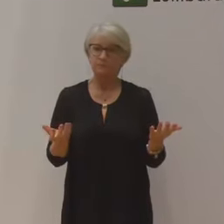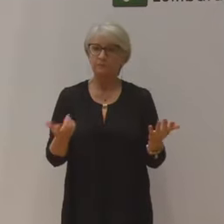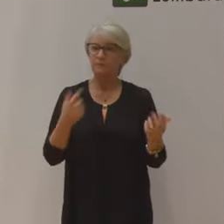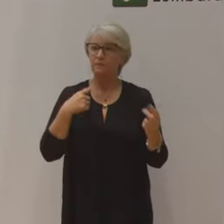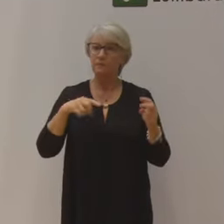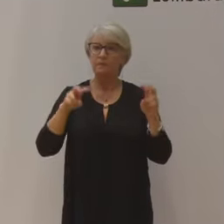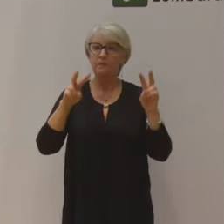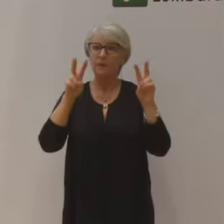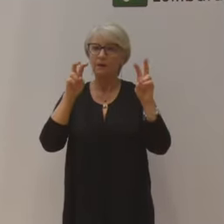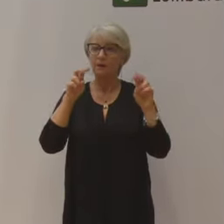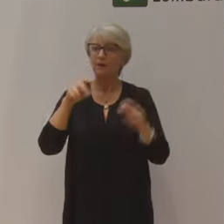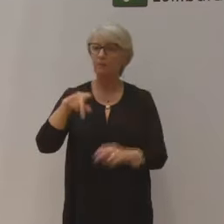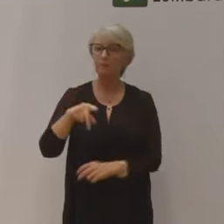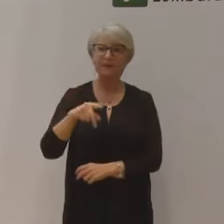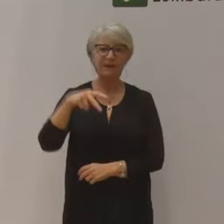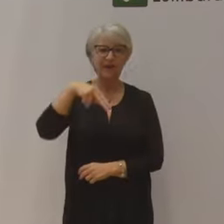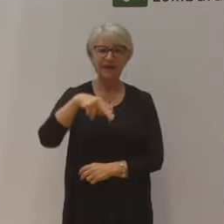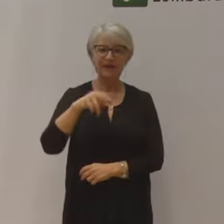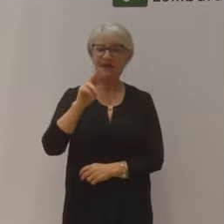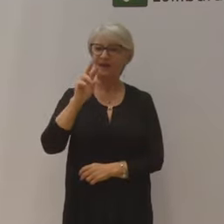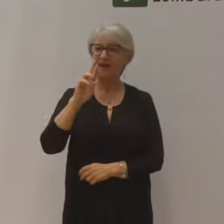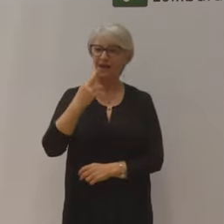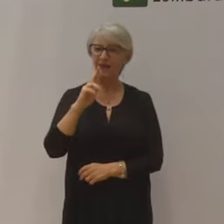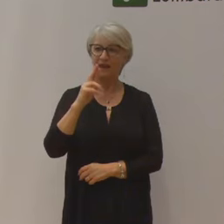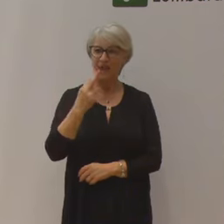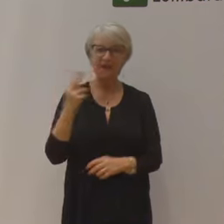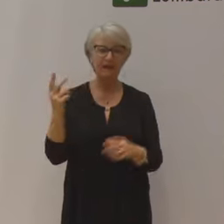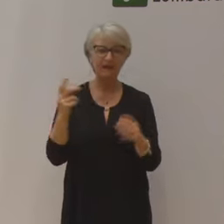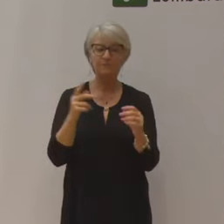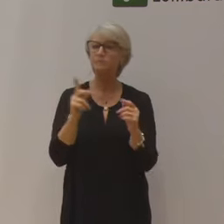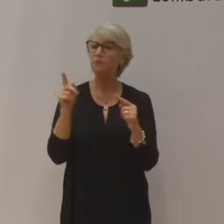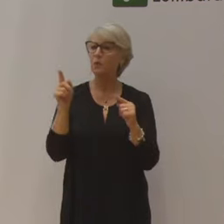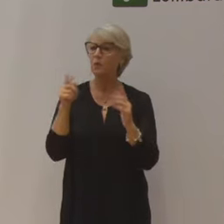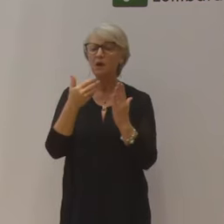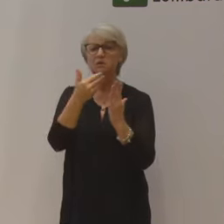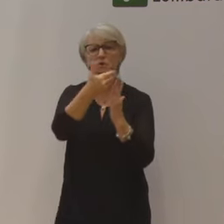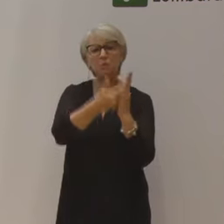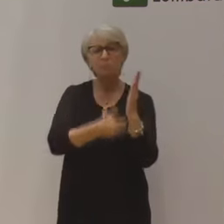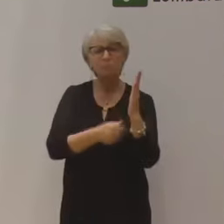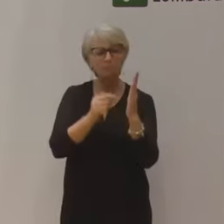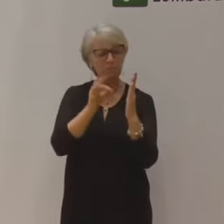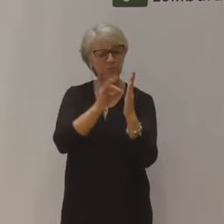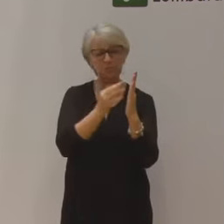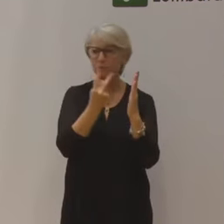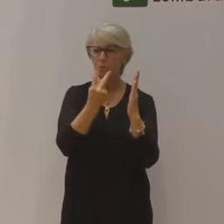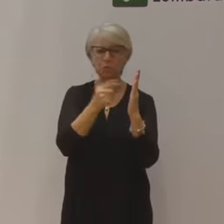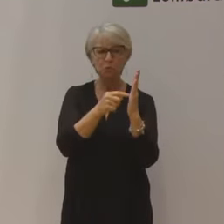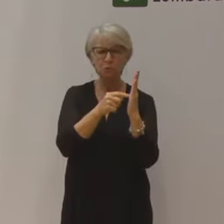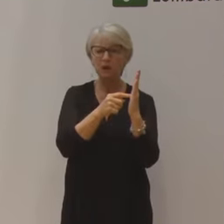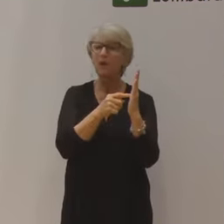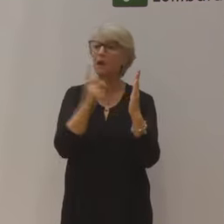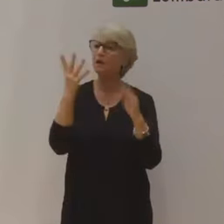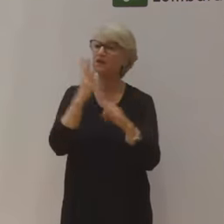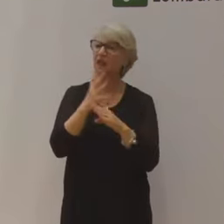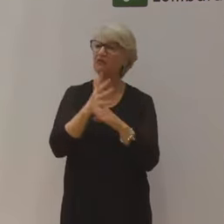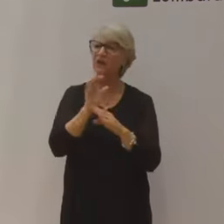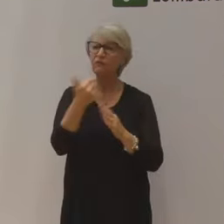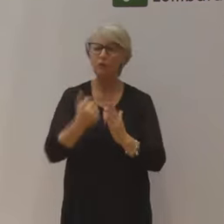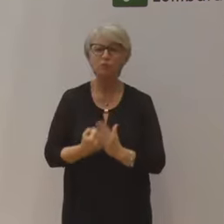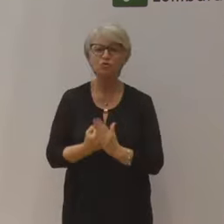del PNRR, dove sulla missione 5, in particolare sulla misura 1.2, sono previsti proprio interventi a